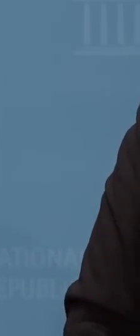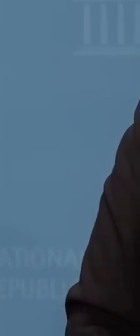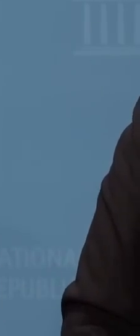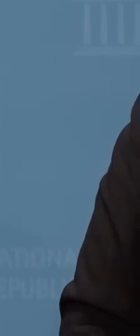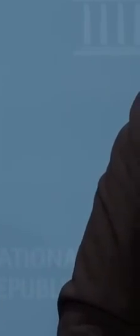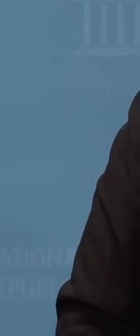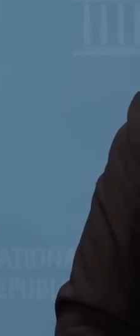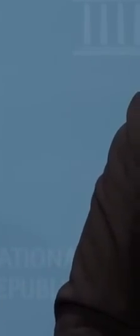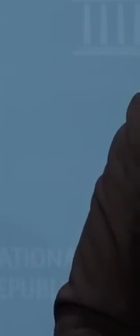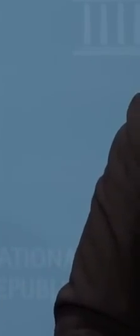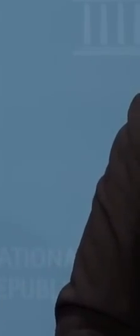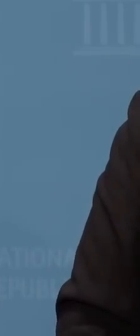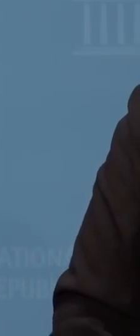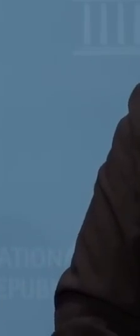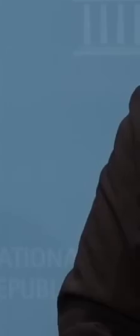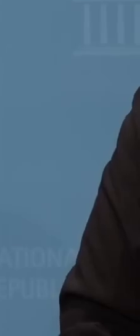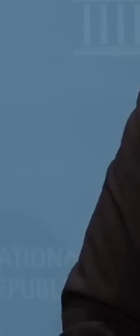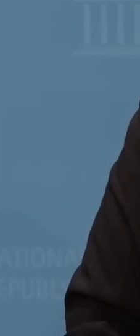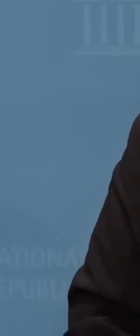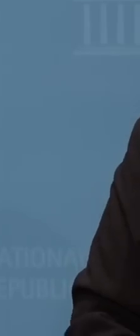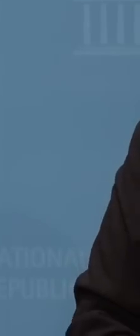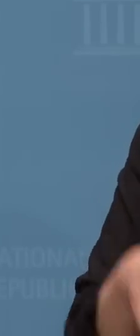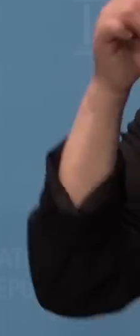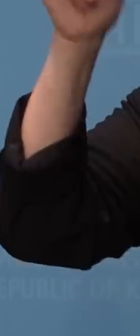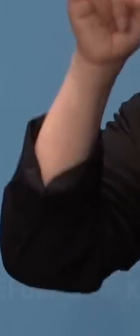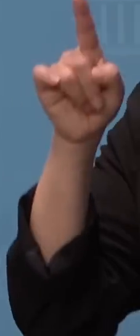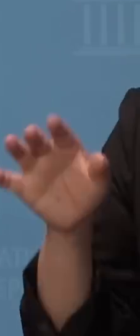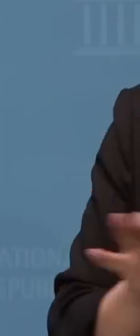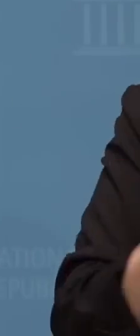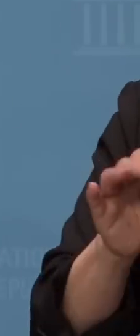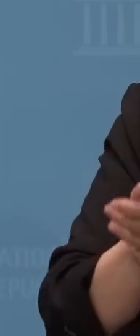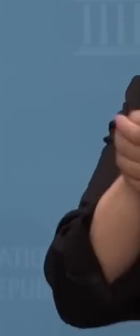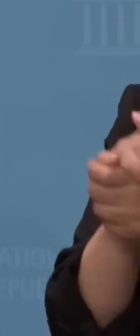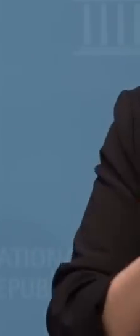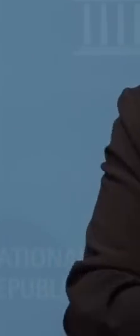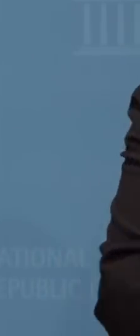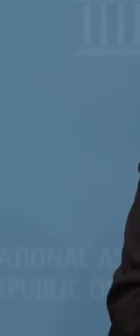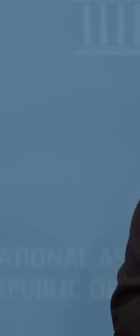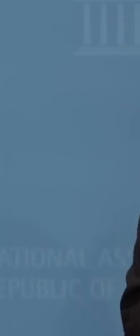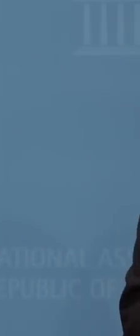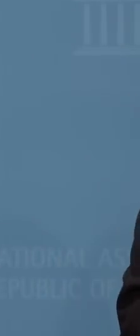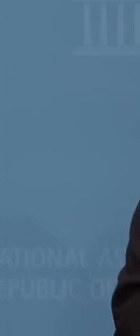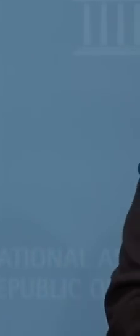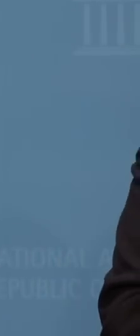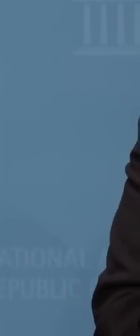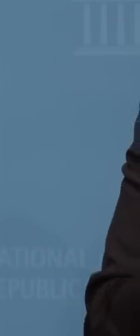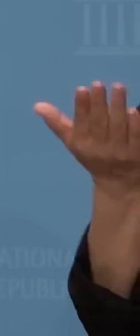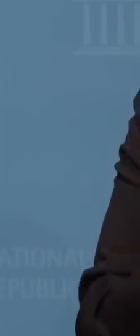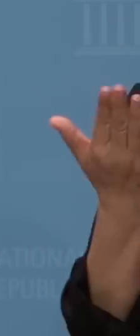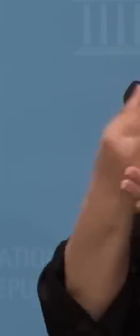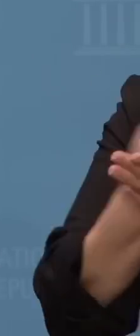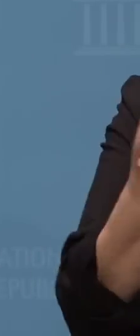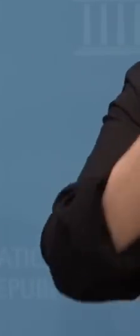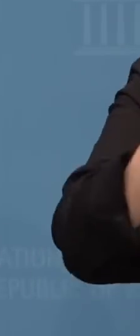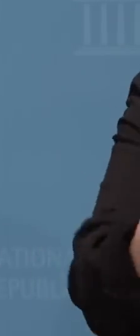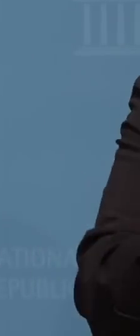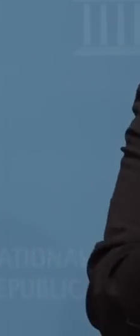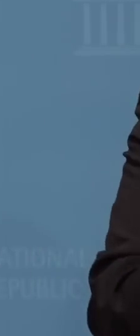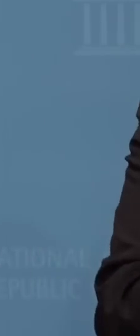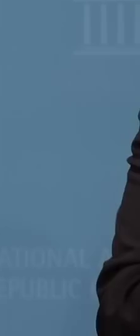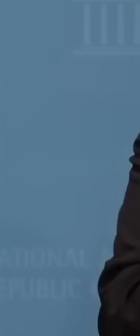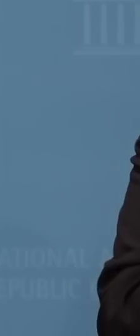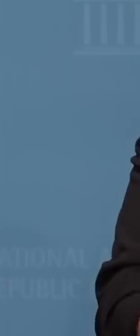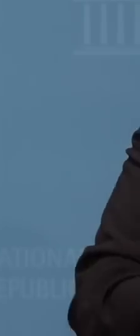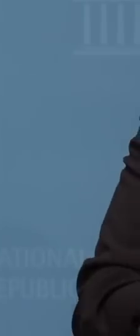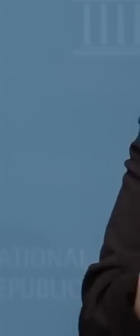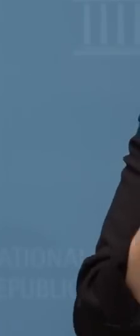보수 정권에서도 중국과 러시아와의 경제 협력이라는 실리를 추구해 왔는데 윤석열 정부에서는 이 실용적 흐름이